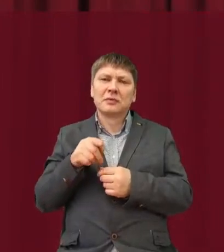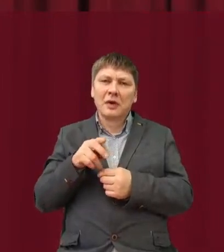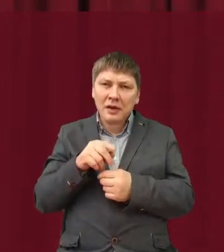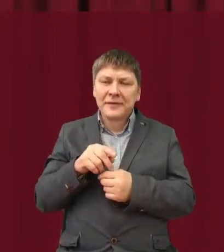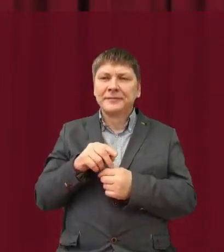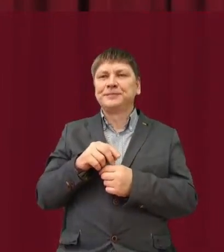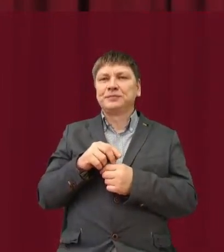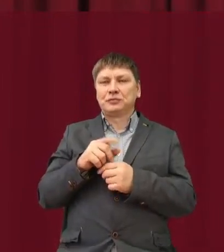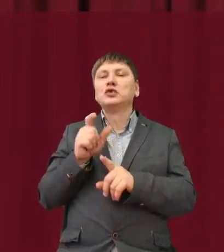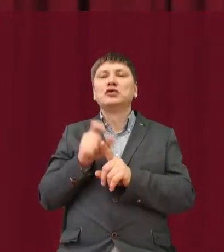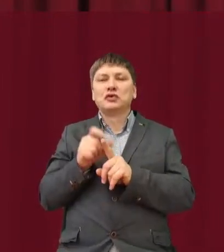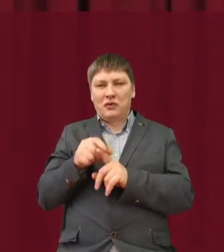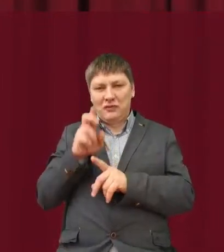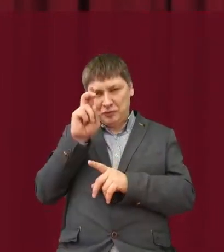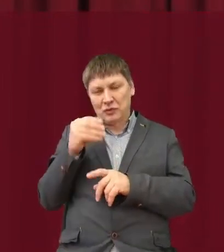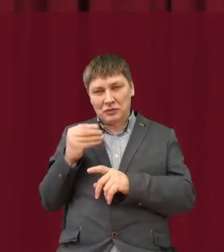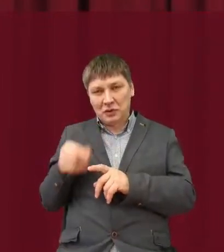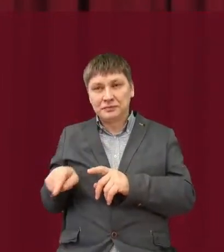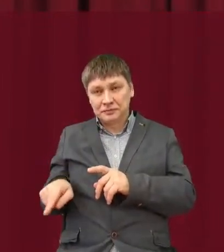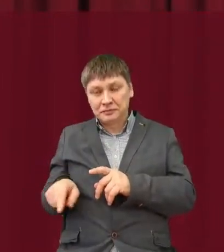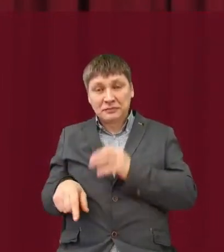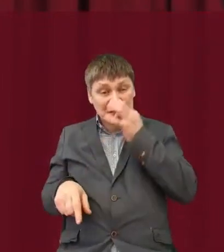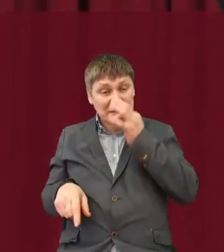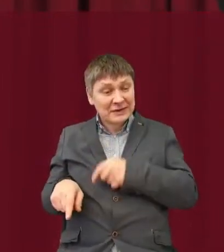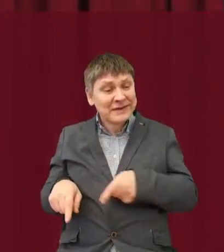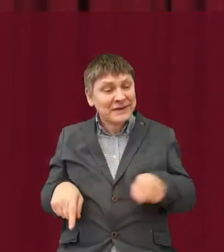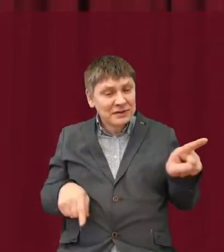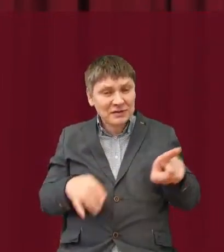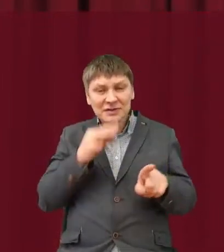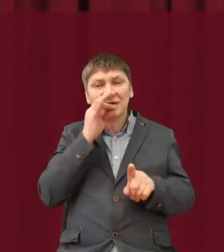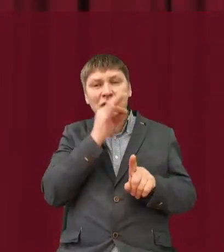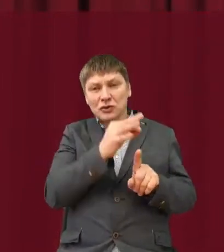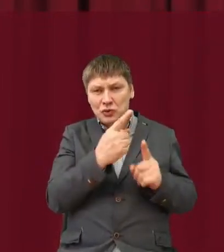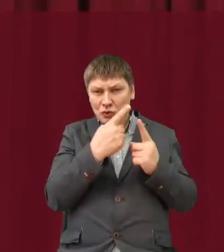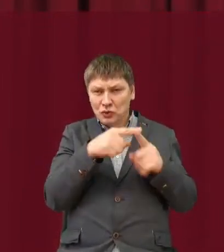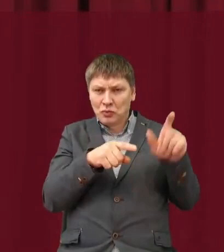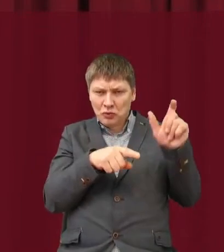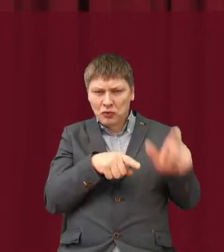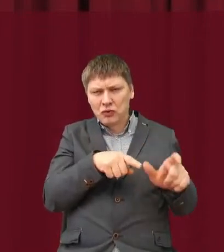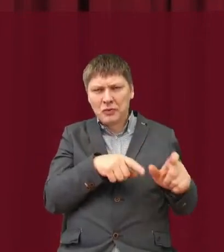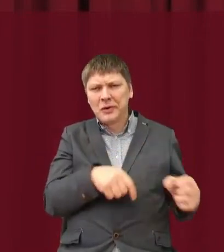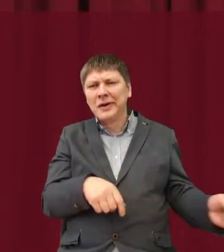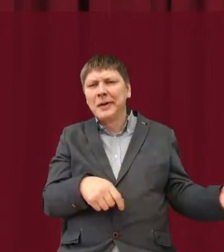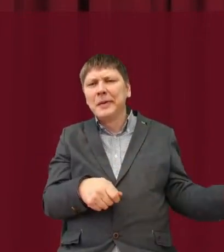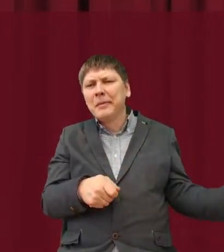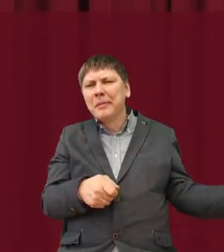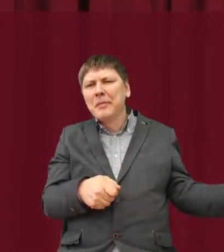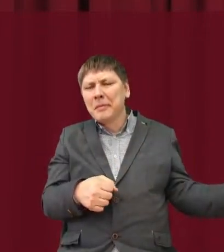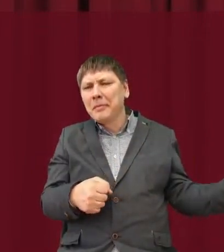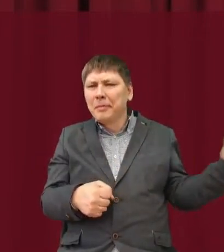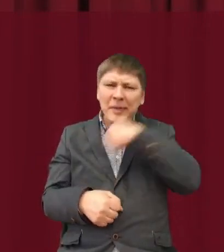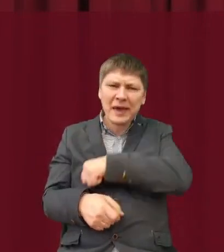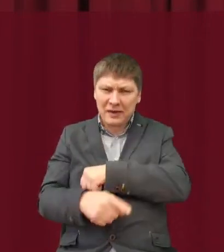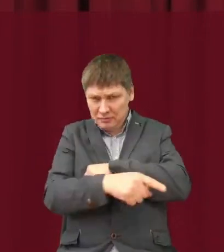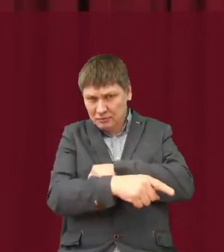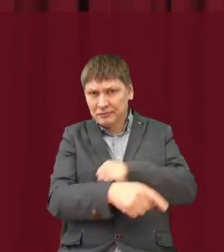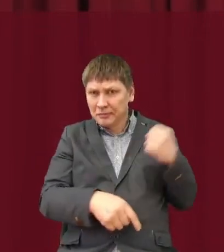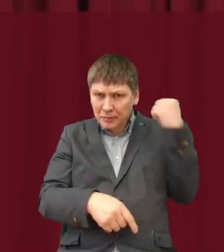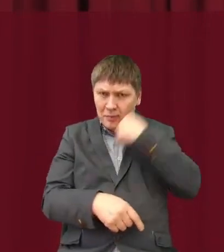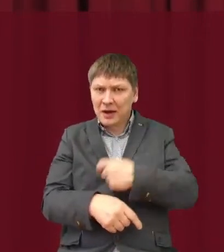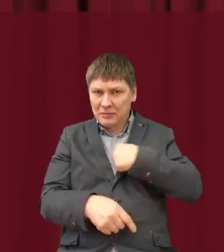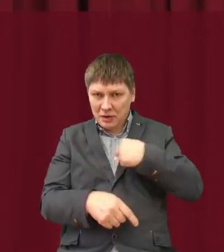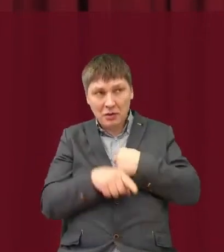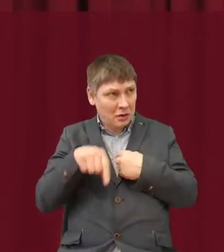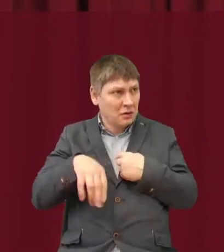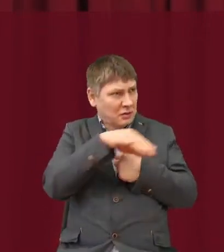ветхом завете слово и он сказал иди и скажи другому человеку бей меня И этот пророк пошел и сказал